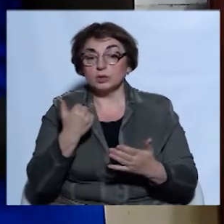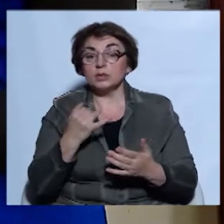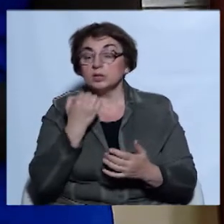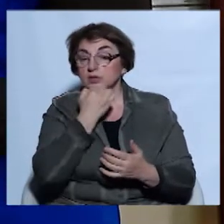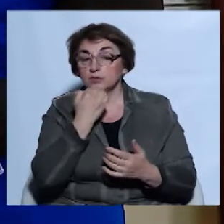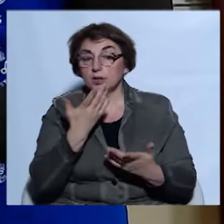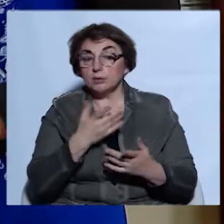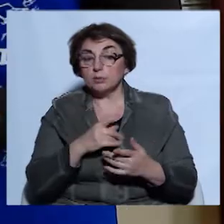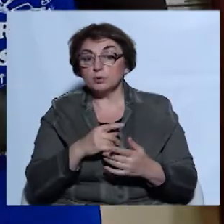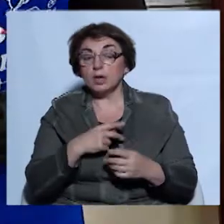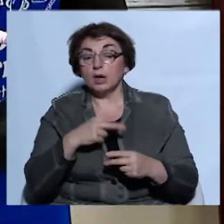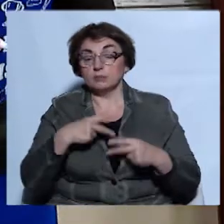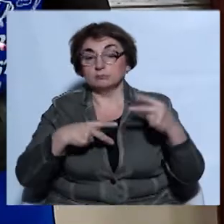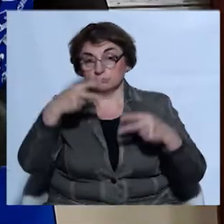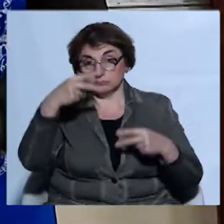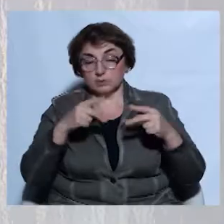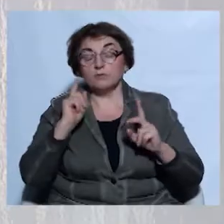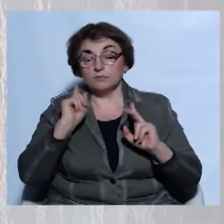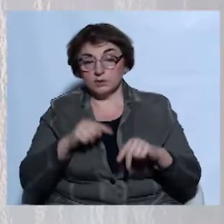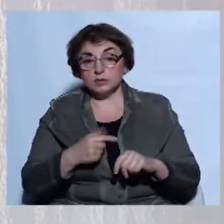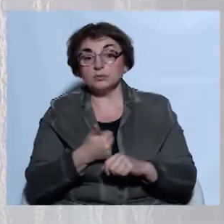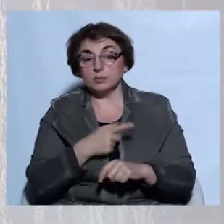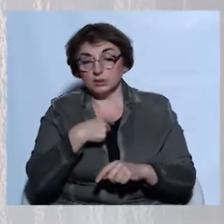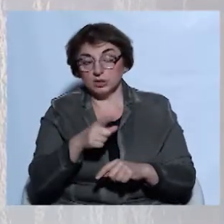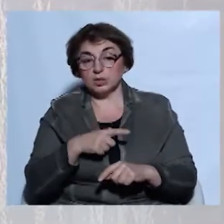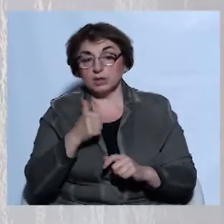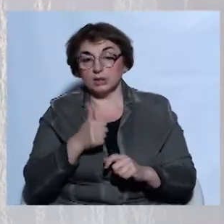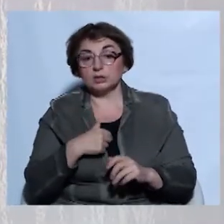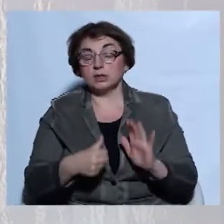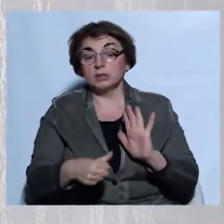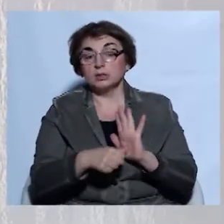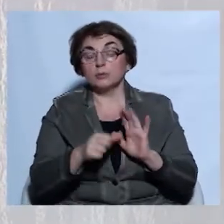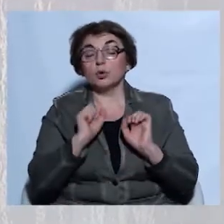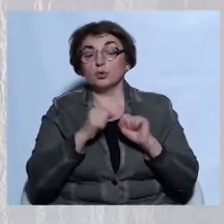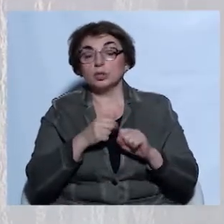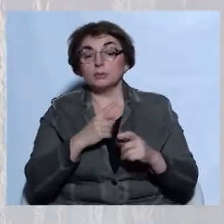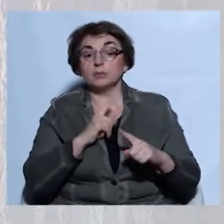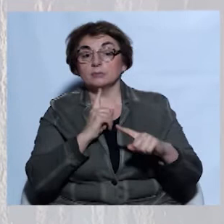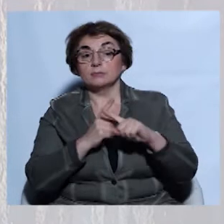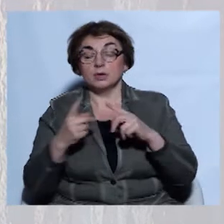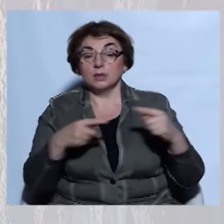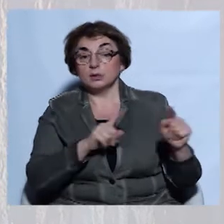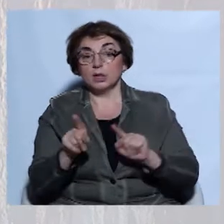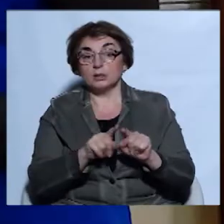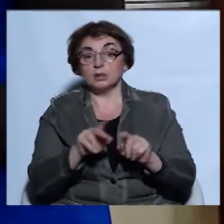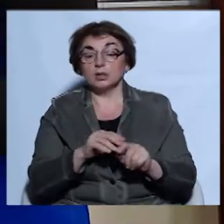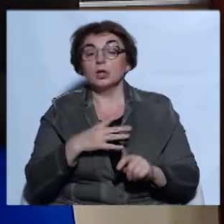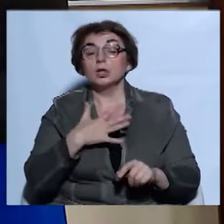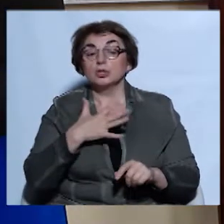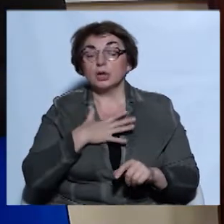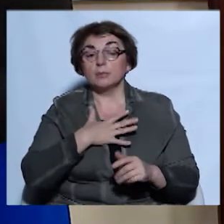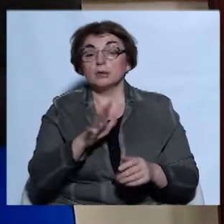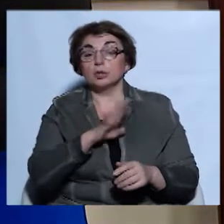რთული ნივთიერება და კოეფიციენტების გასწორება უკვე ძალიან კარგად ვიცით მე და შენ და დამეხმარე, როგორ შეიძლება კოეფიციენტი